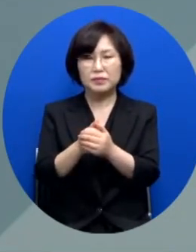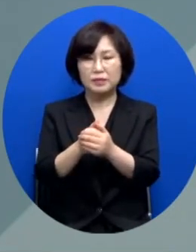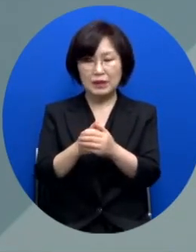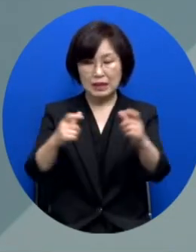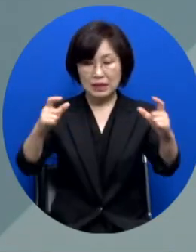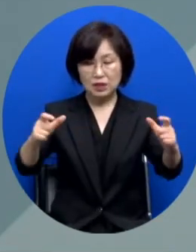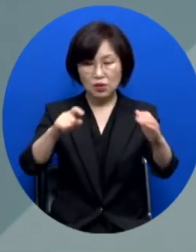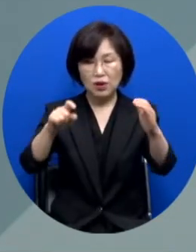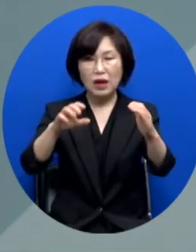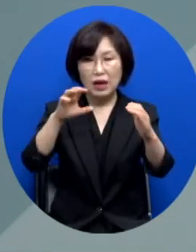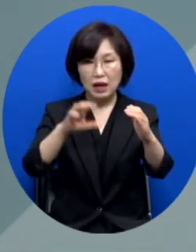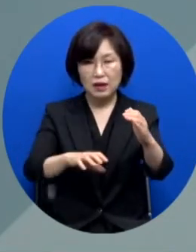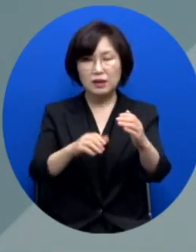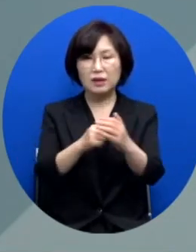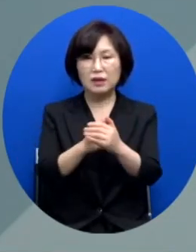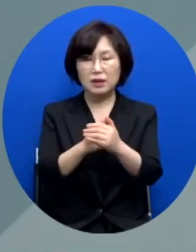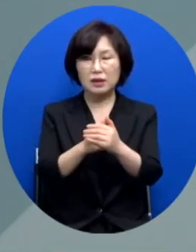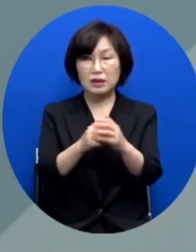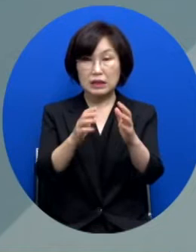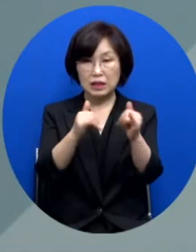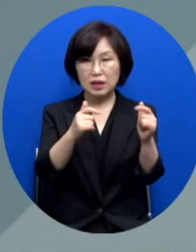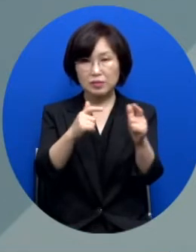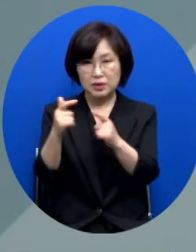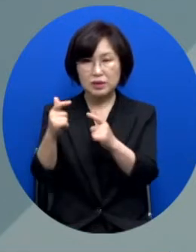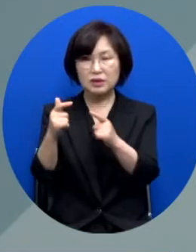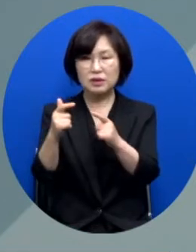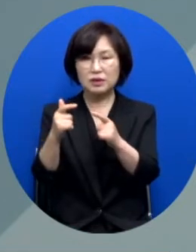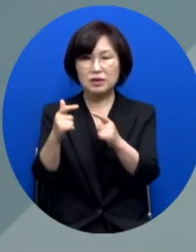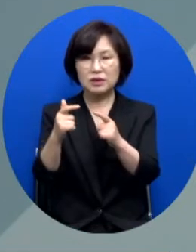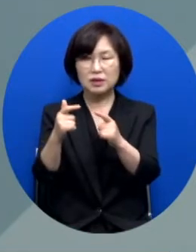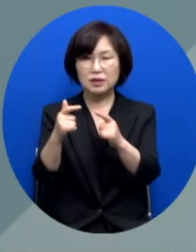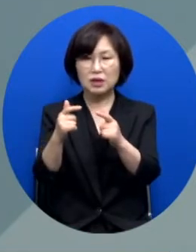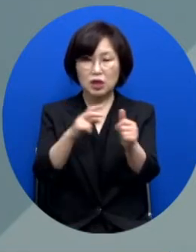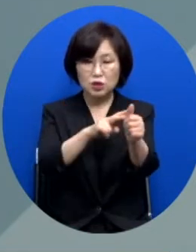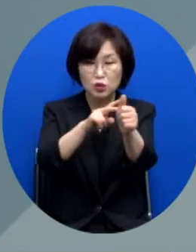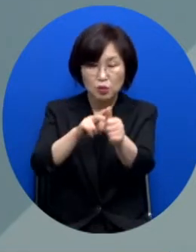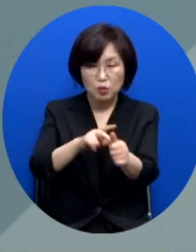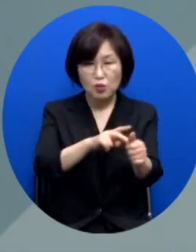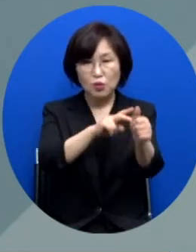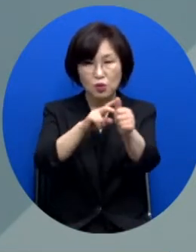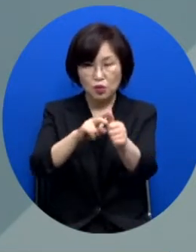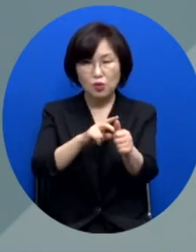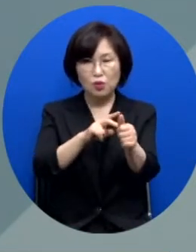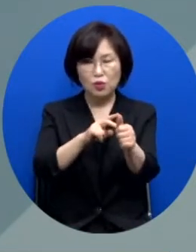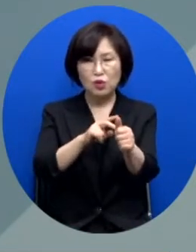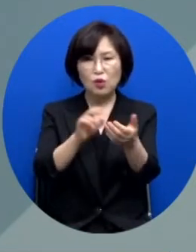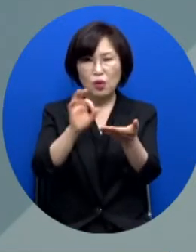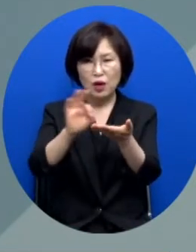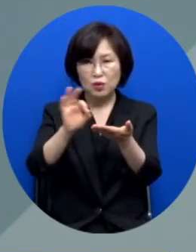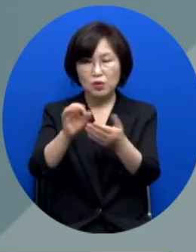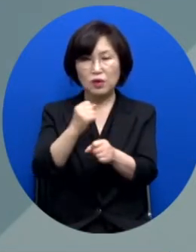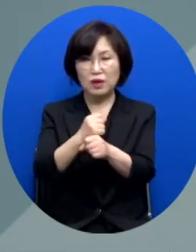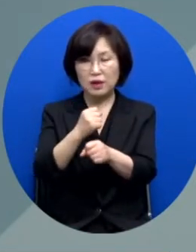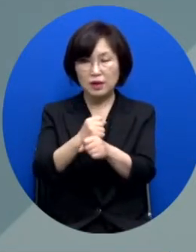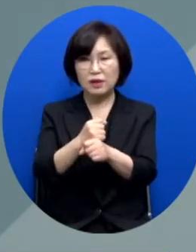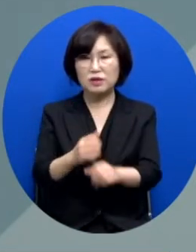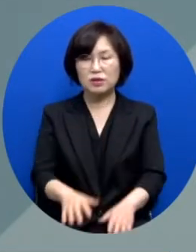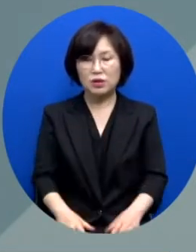지역사회 보장협의체와 같은 그런 단체들의 정보를 활용하고 또 우리